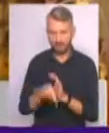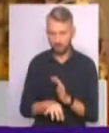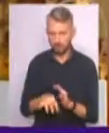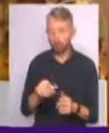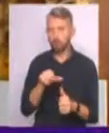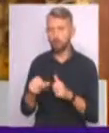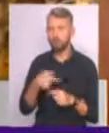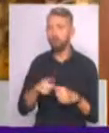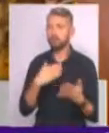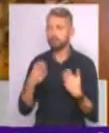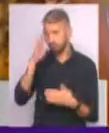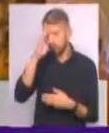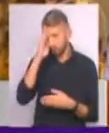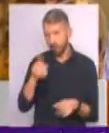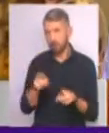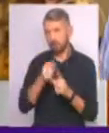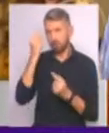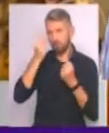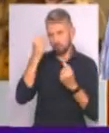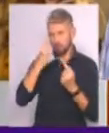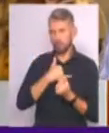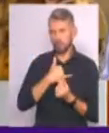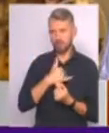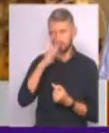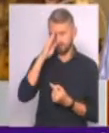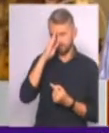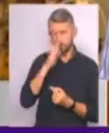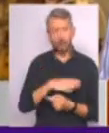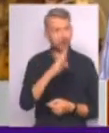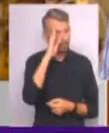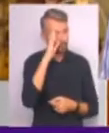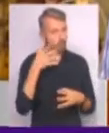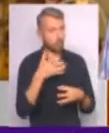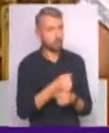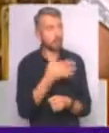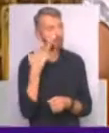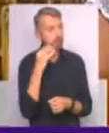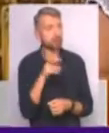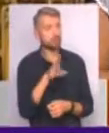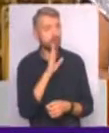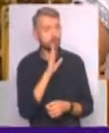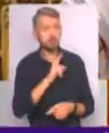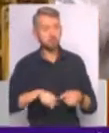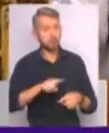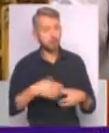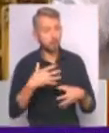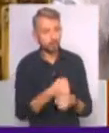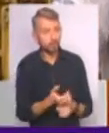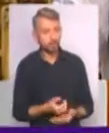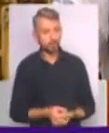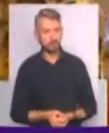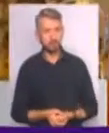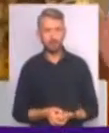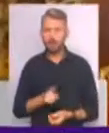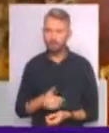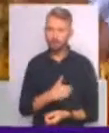стосується чоловіків. Так психологічно ми влаштовані, що... Ну, кстати, мужчини худіють легше, ніж жінки, швидше. Ну, ви